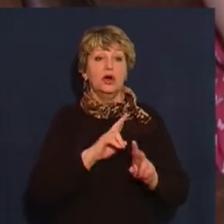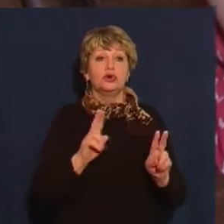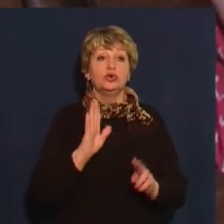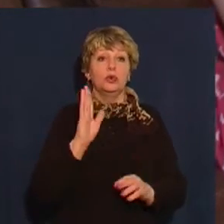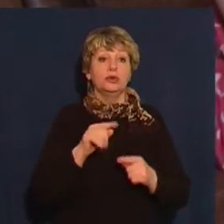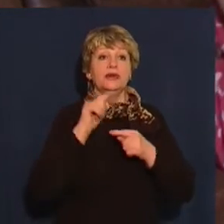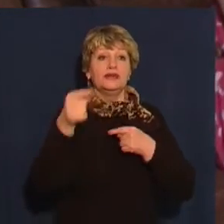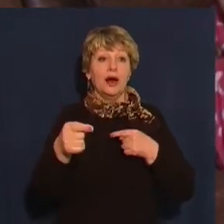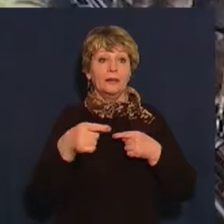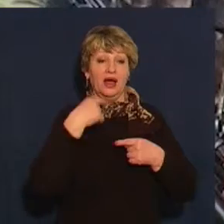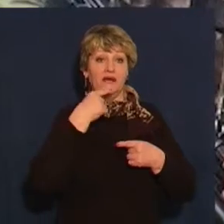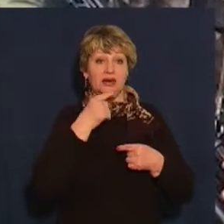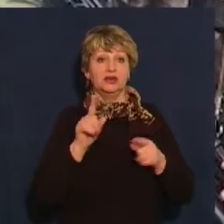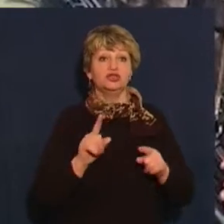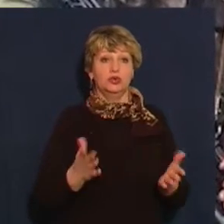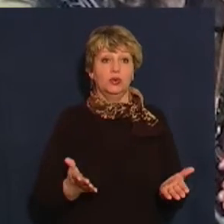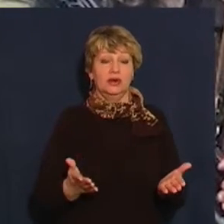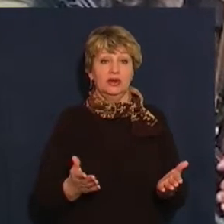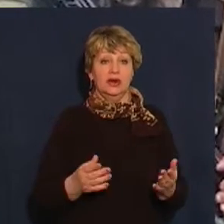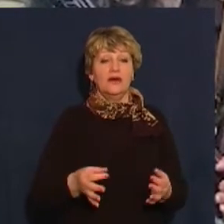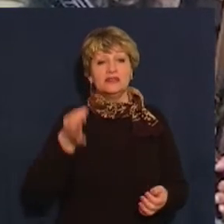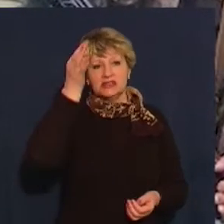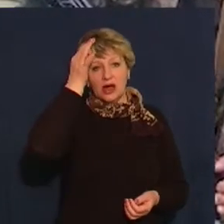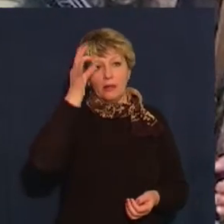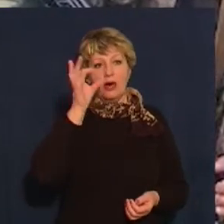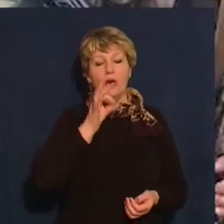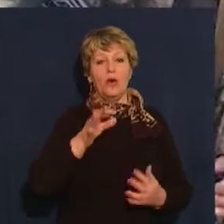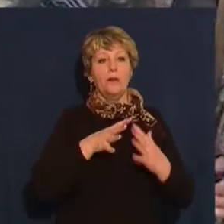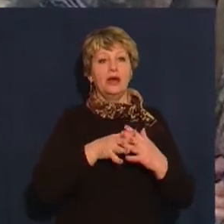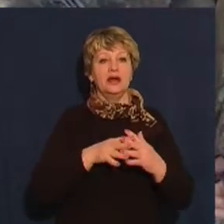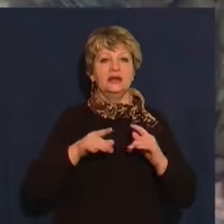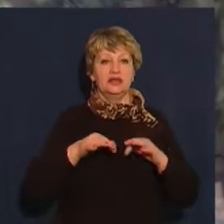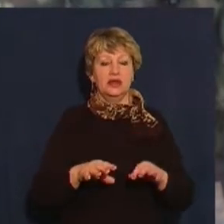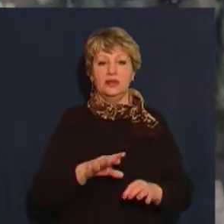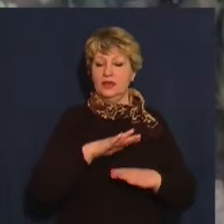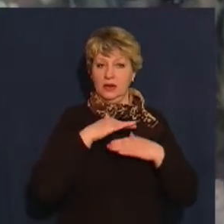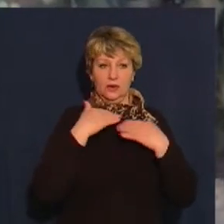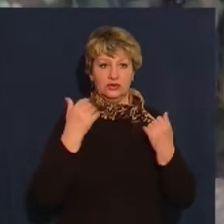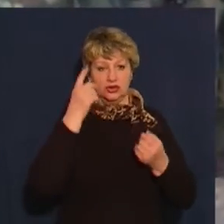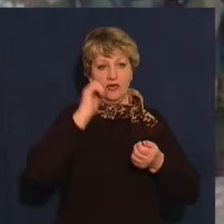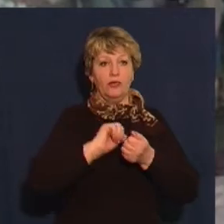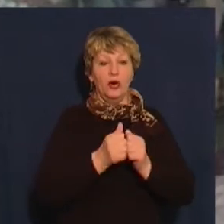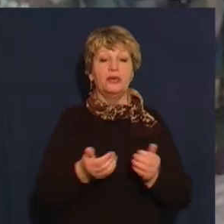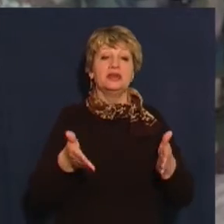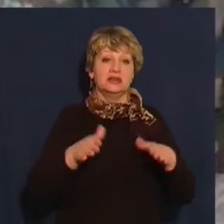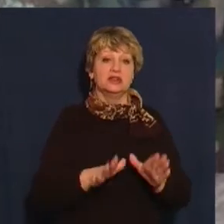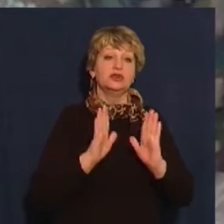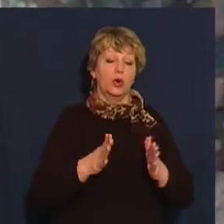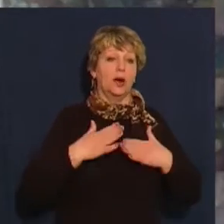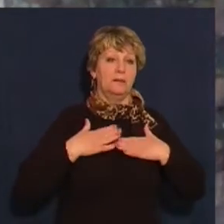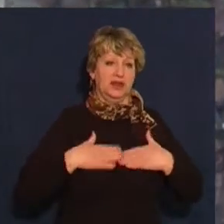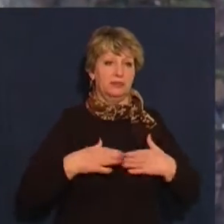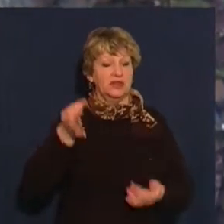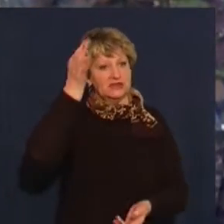стороні телефони, що будуть казати. Згадувати про бойові дії Сергій не хоче. Каже, в пам'яті залишилися лише приємні